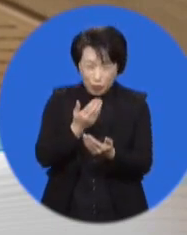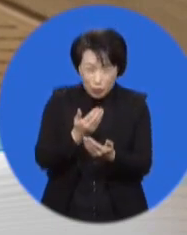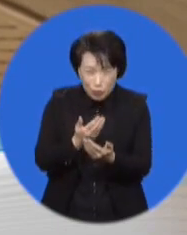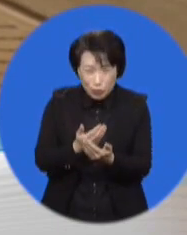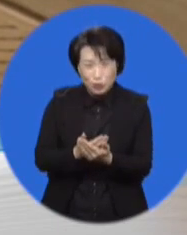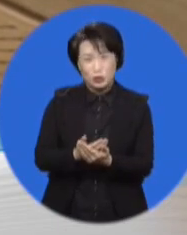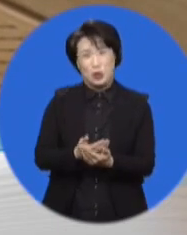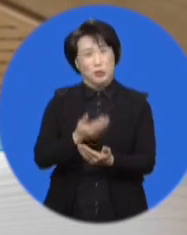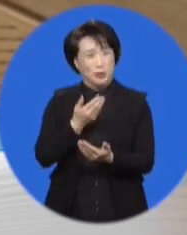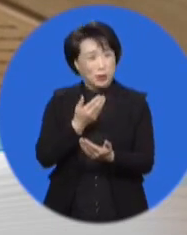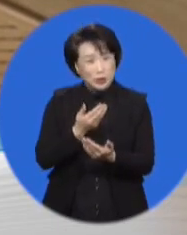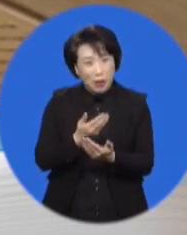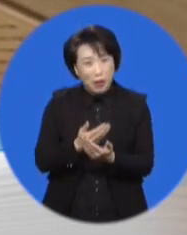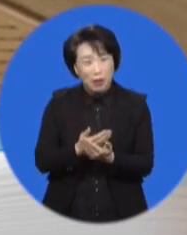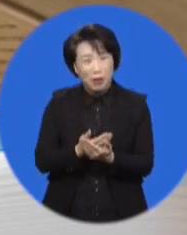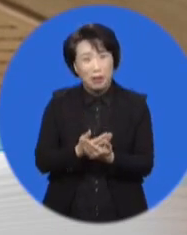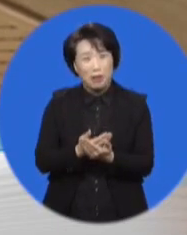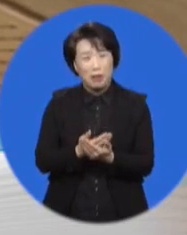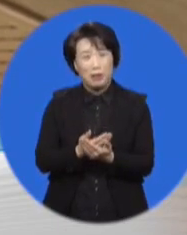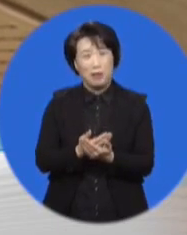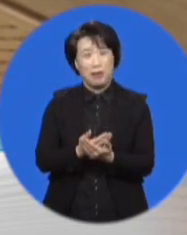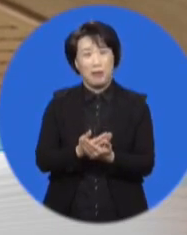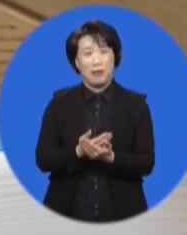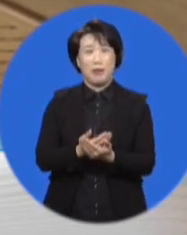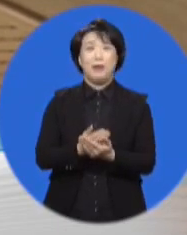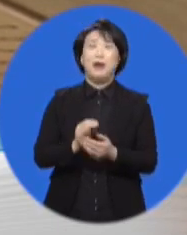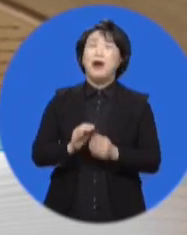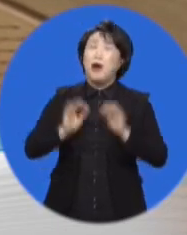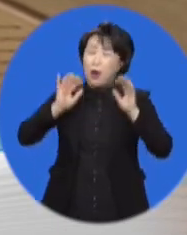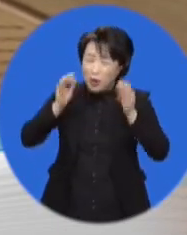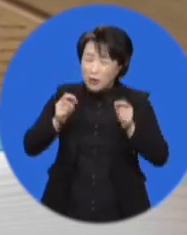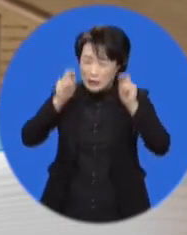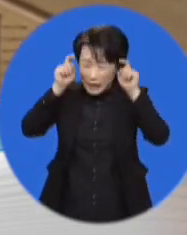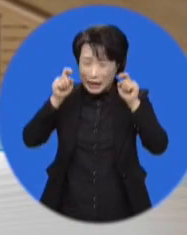용서하여 주옵소서